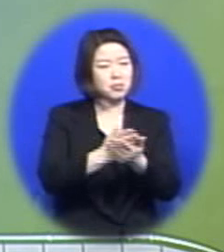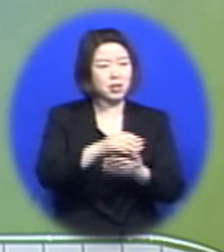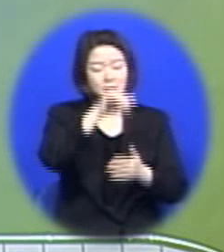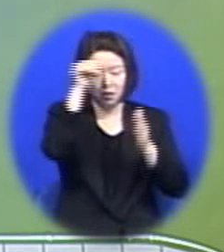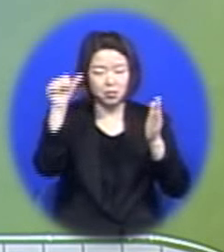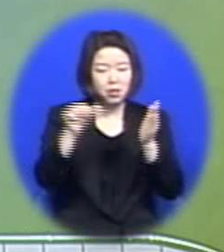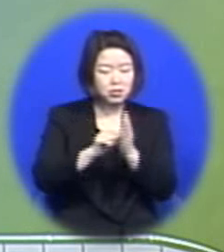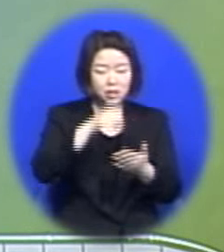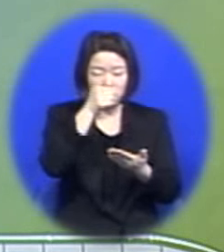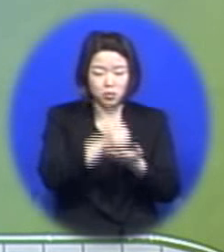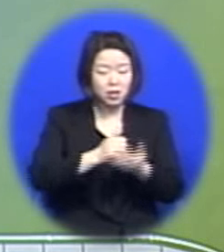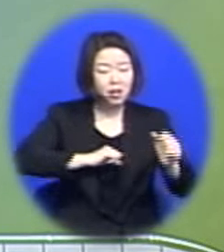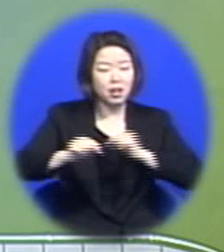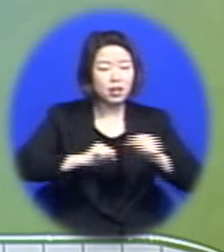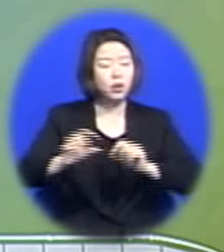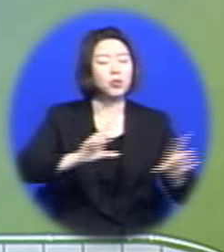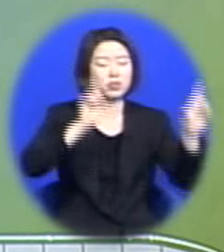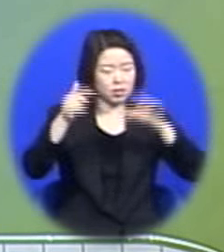그냥 사는 거야.